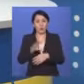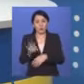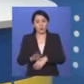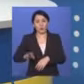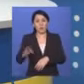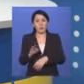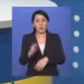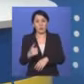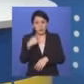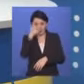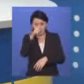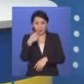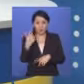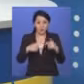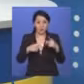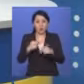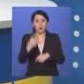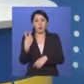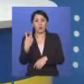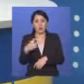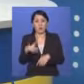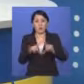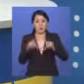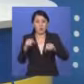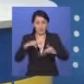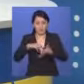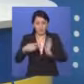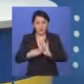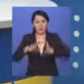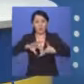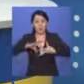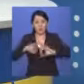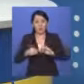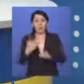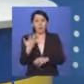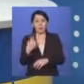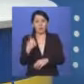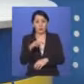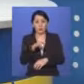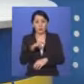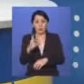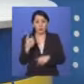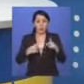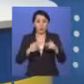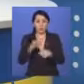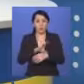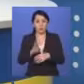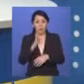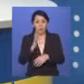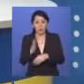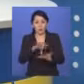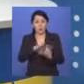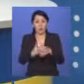облыста алдағы бірер жылда сүт фирмаларын 21-ге жеткізу жоспарланған. Нәтижесінде жылына 51 мың тонна сүт өндірілетін